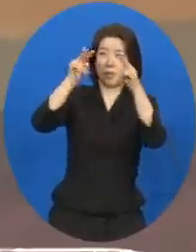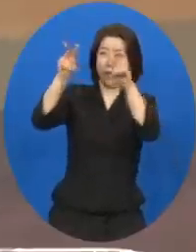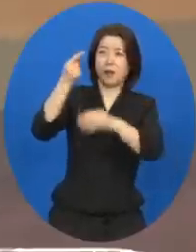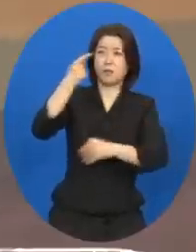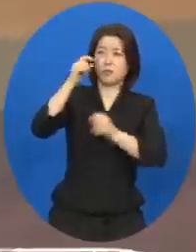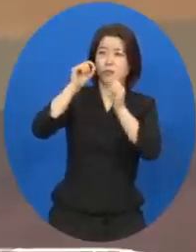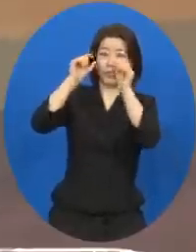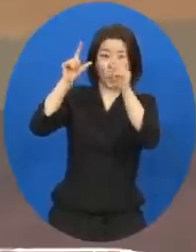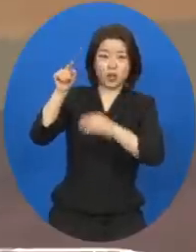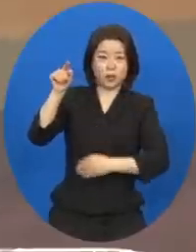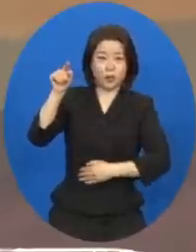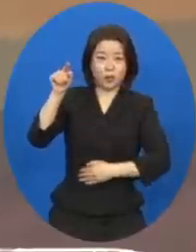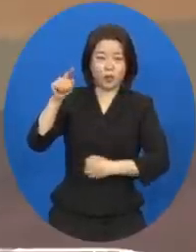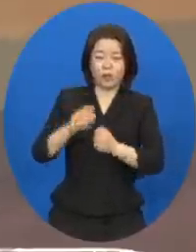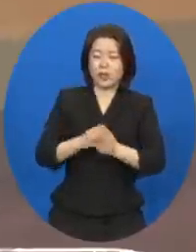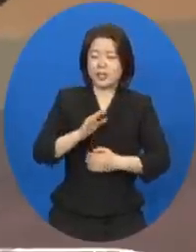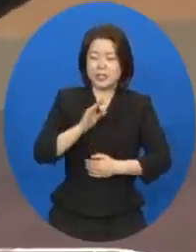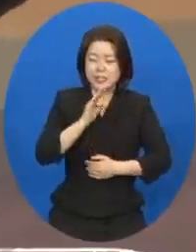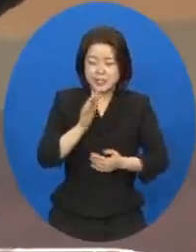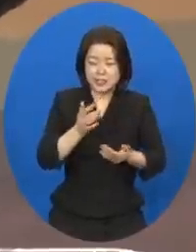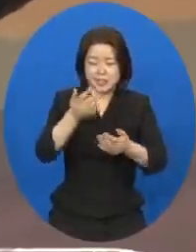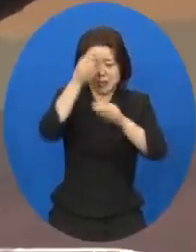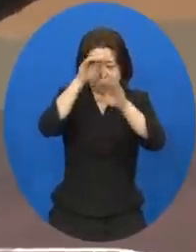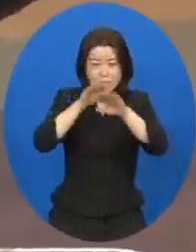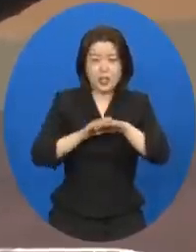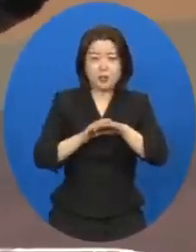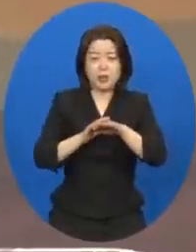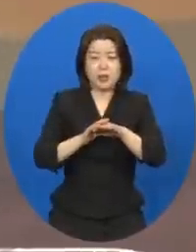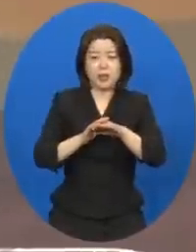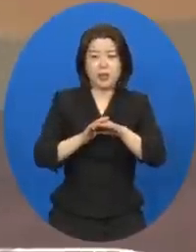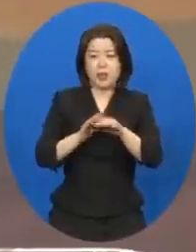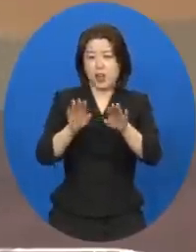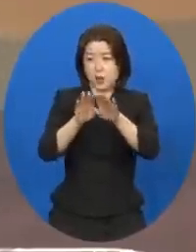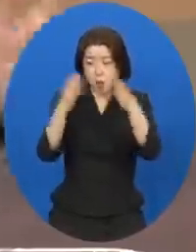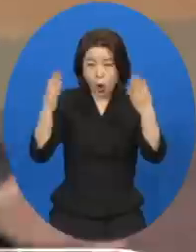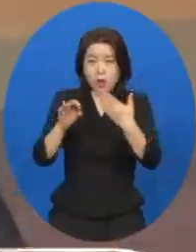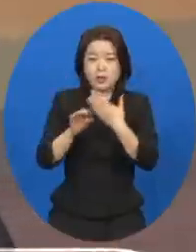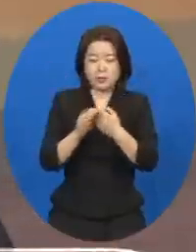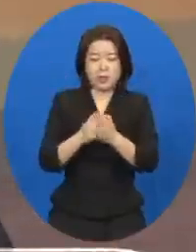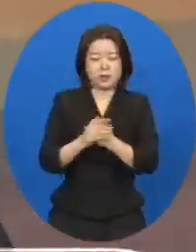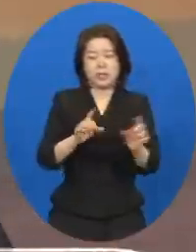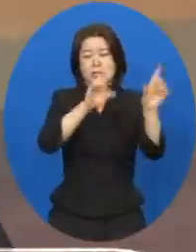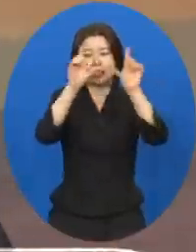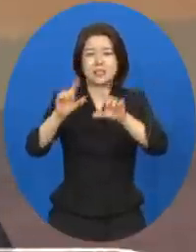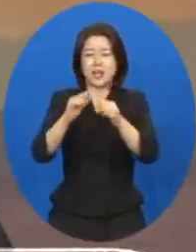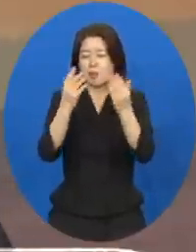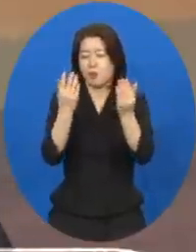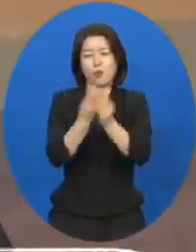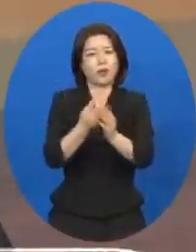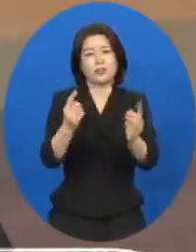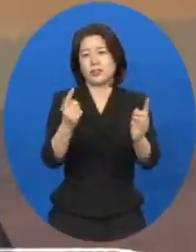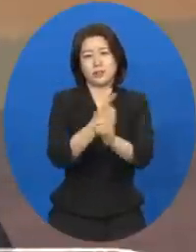열리고 진짜 예배가 터진 사람은 삶이 완전히 달라져 버립니다.